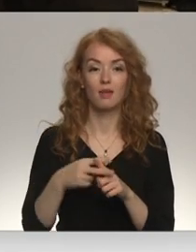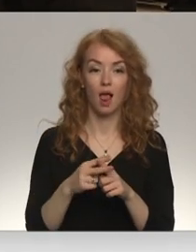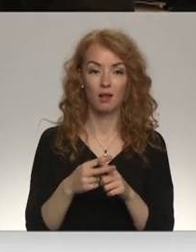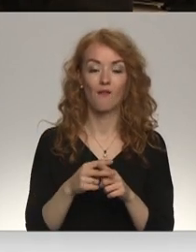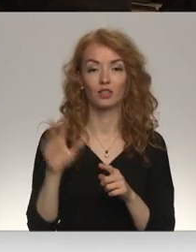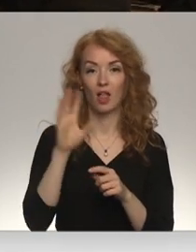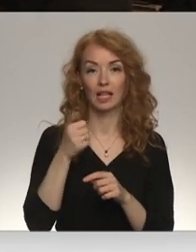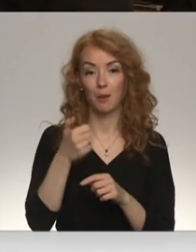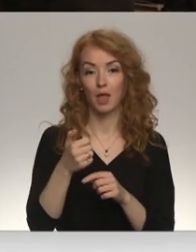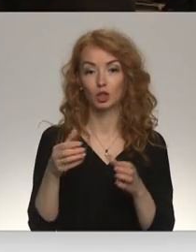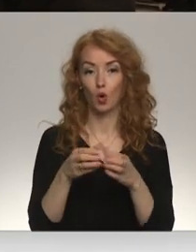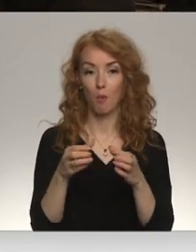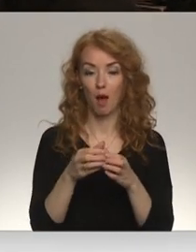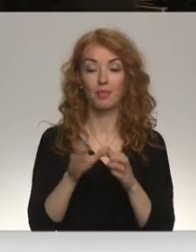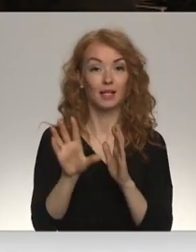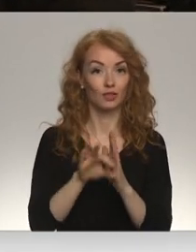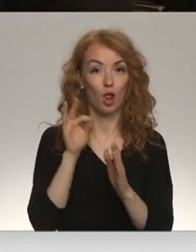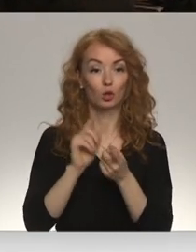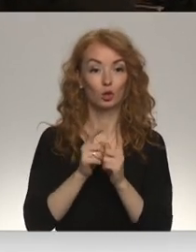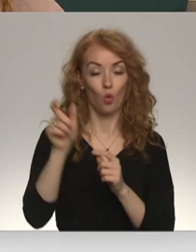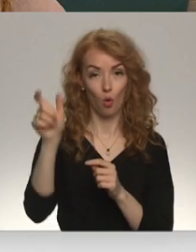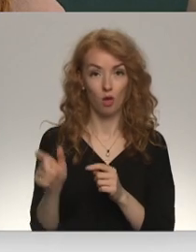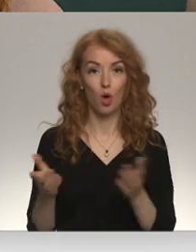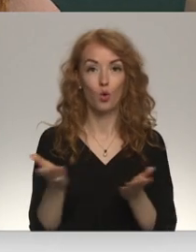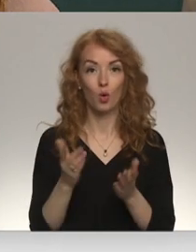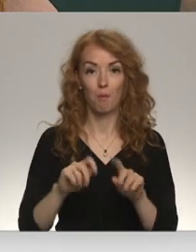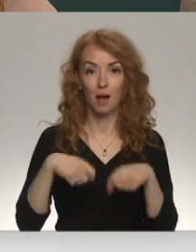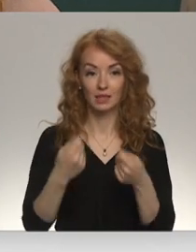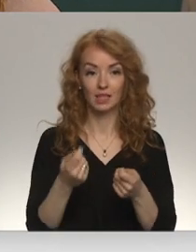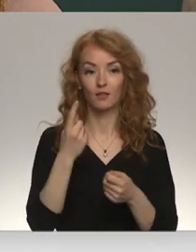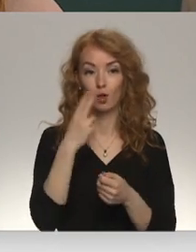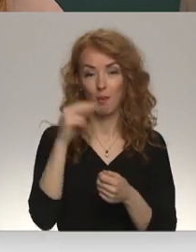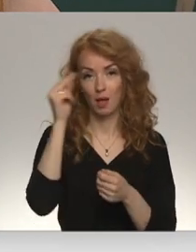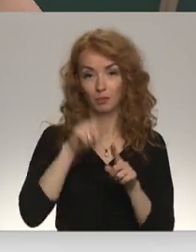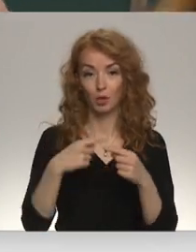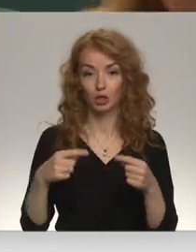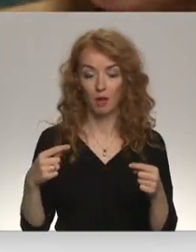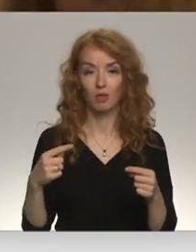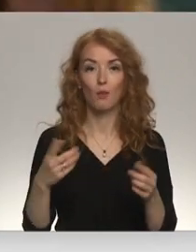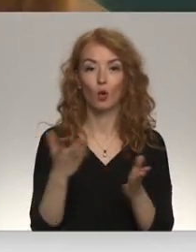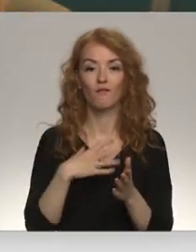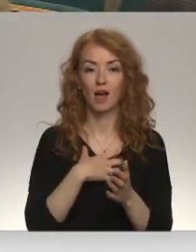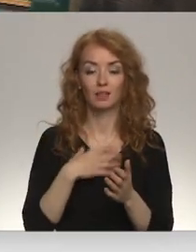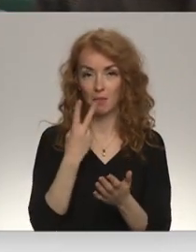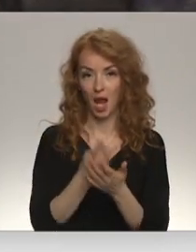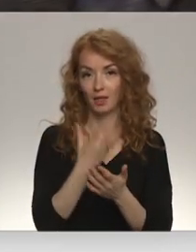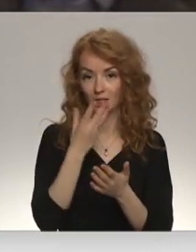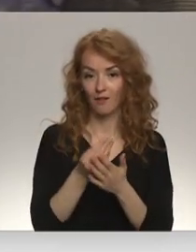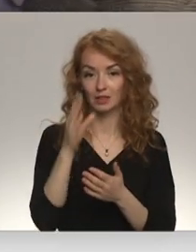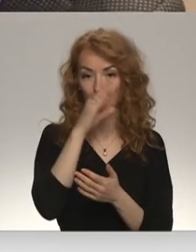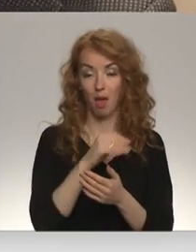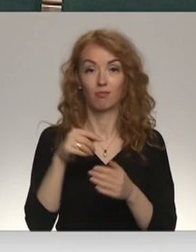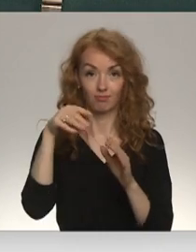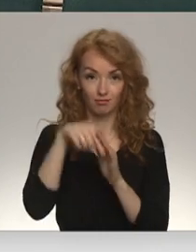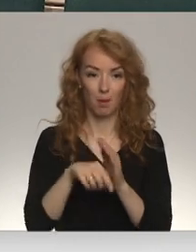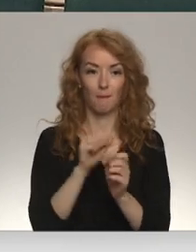valsts gimnāzijas komanda taktiski izvēlējās skolotāju, kura pasniedz vienu no mācību priekšmetiem, kuros bija jāpierāda savas spējas –